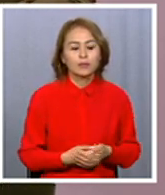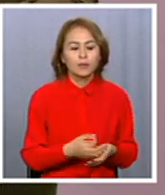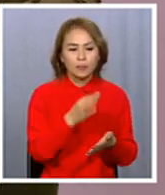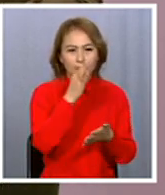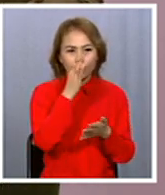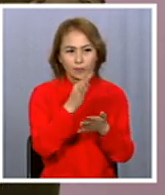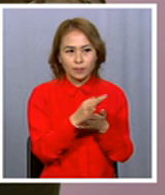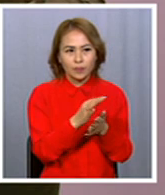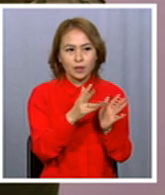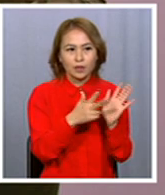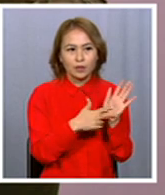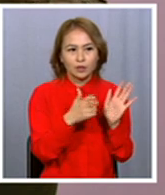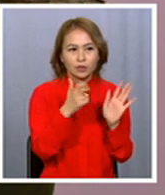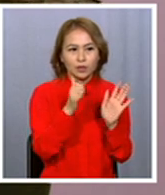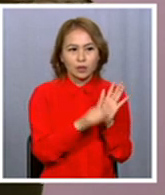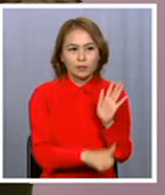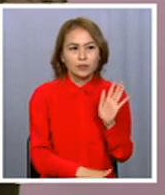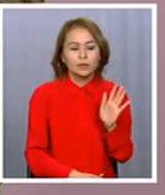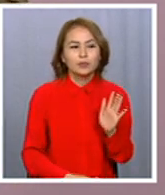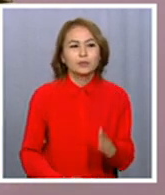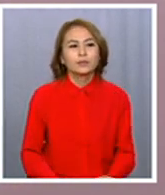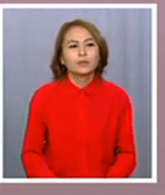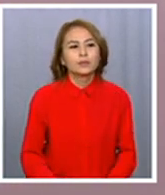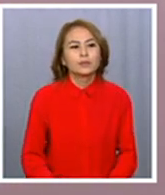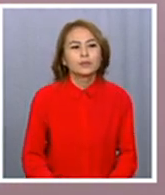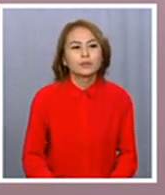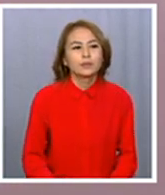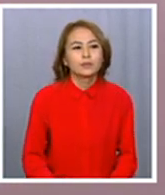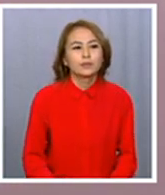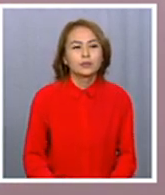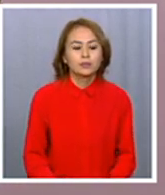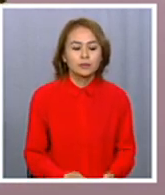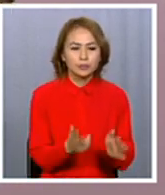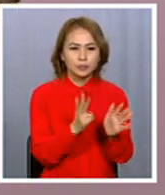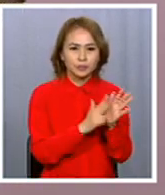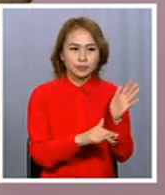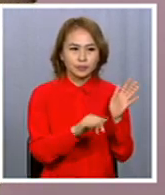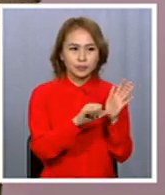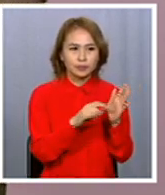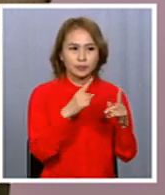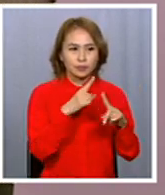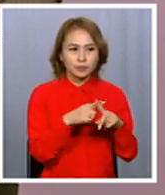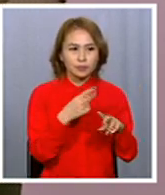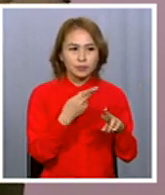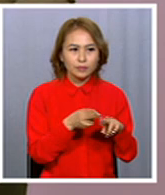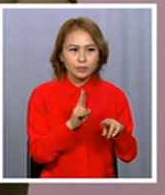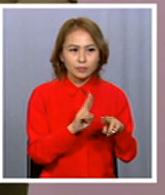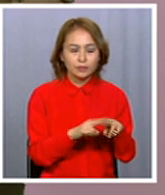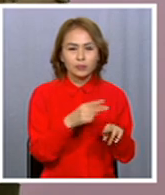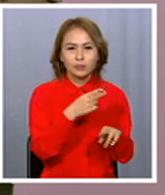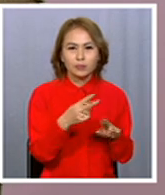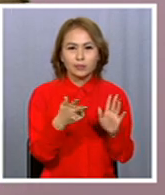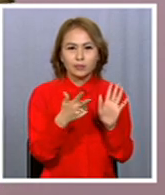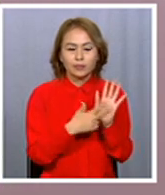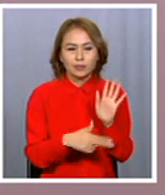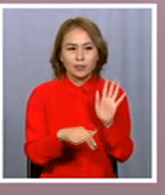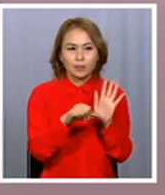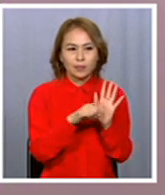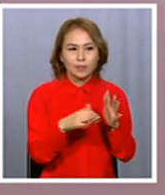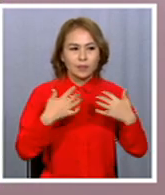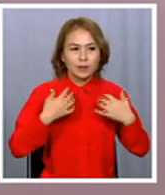мәні 860-ға тең болды. 86x дегеніміз бұл 86 саны мен